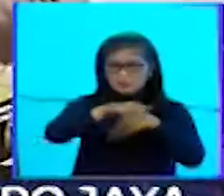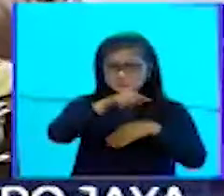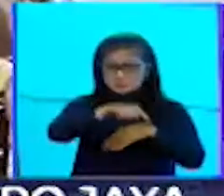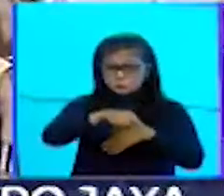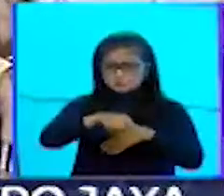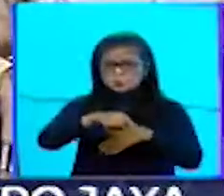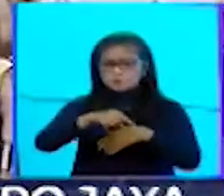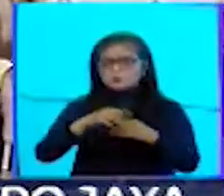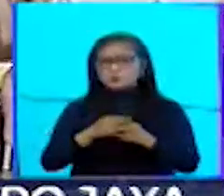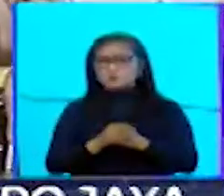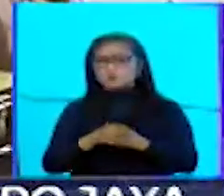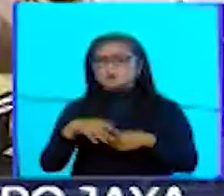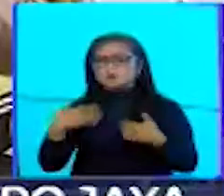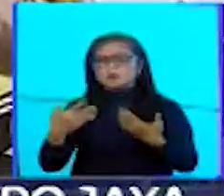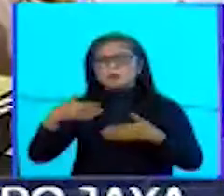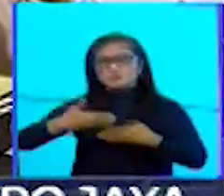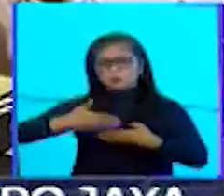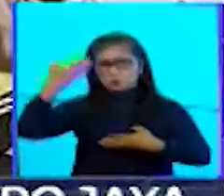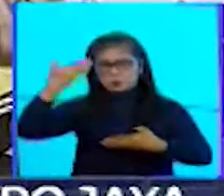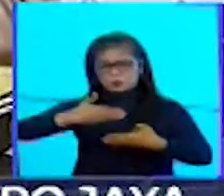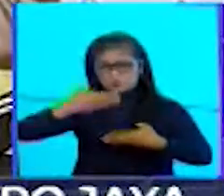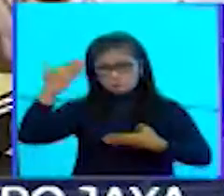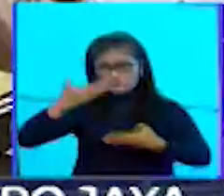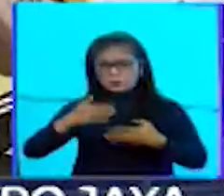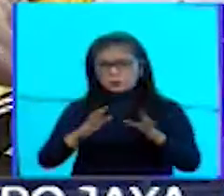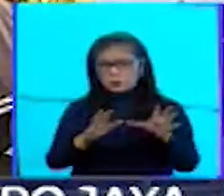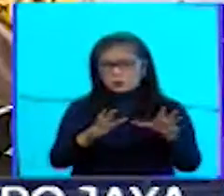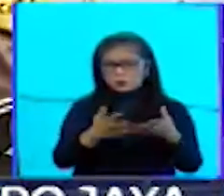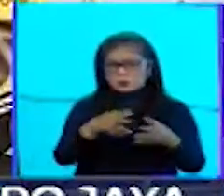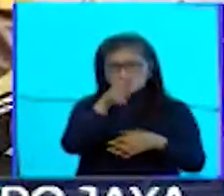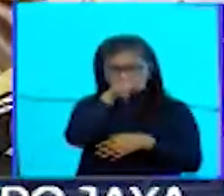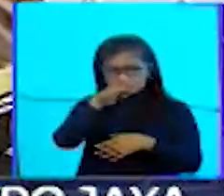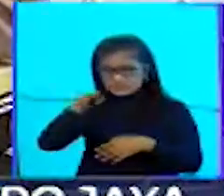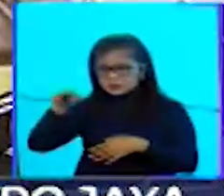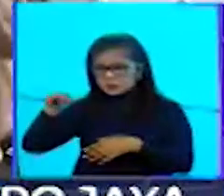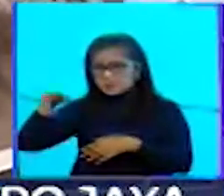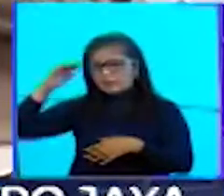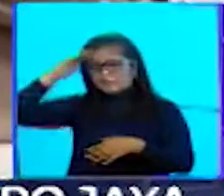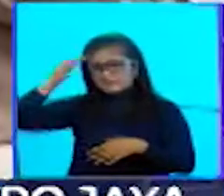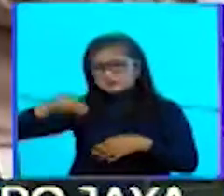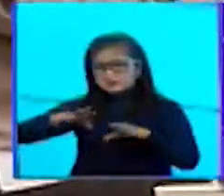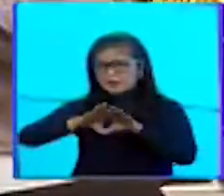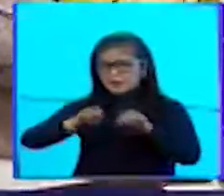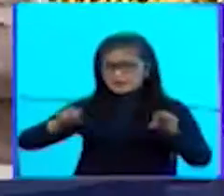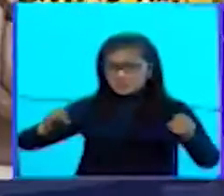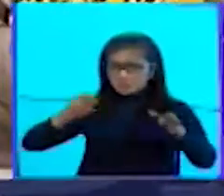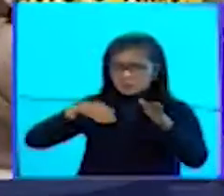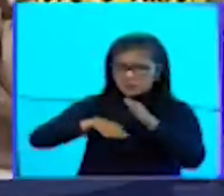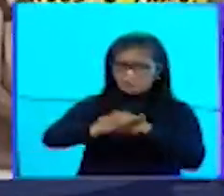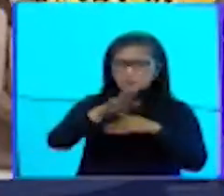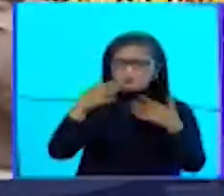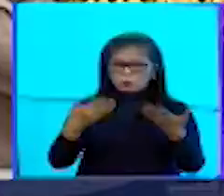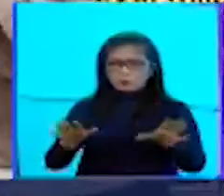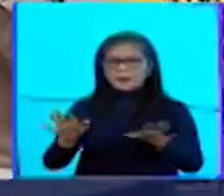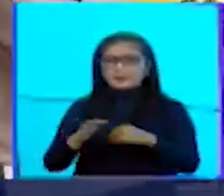melaksanakan buka tutup dengan menempatkan anggota di sini. Jadi kalau ada bis karyawan, tetap kita perbolehkan, nanti kita